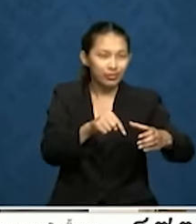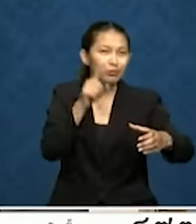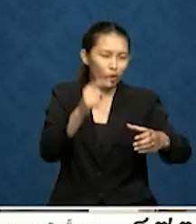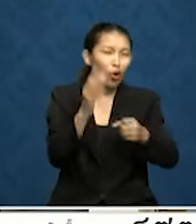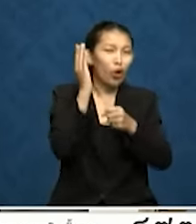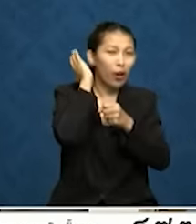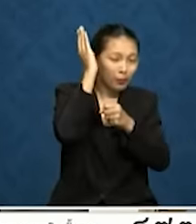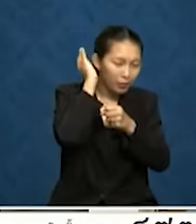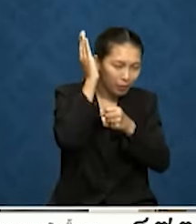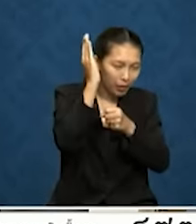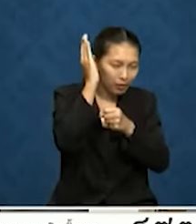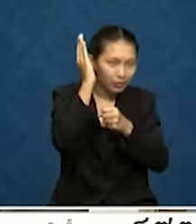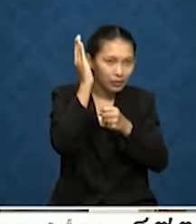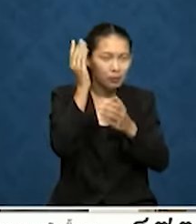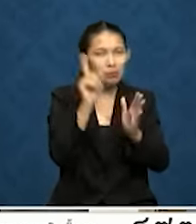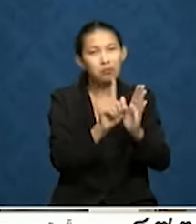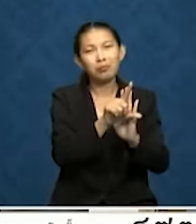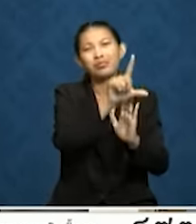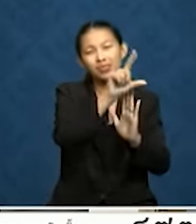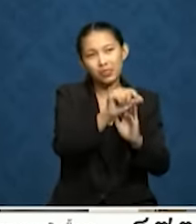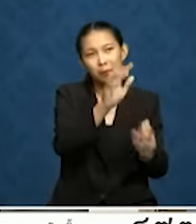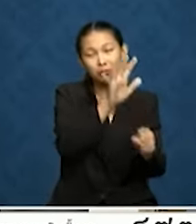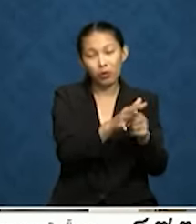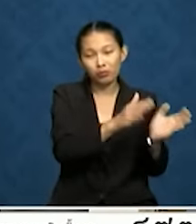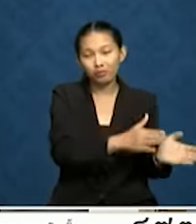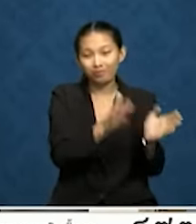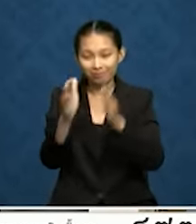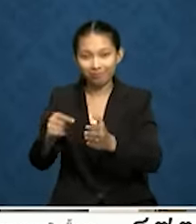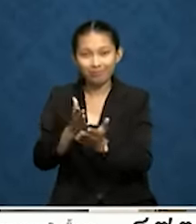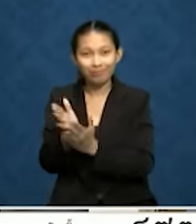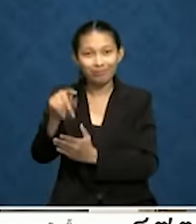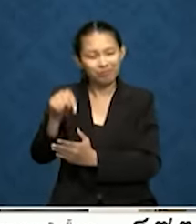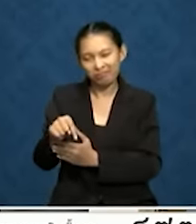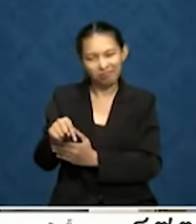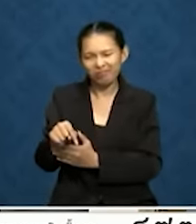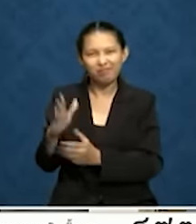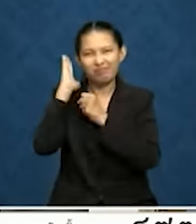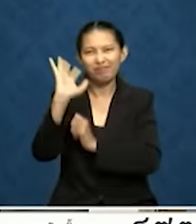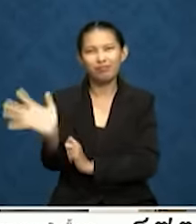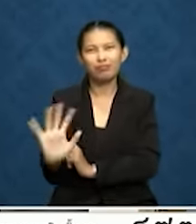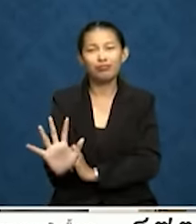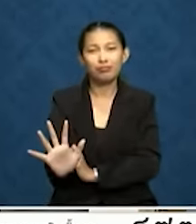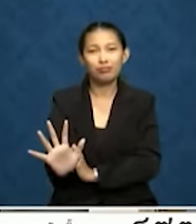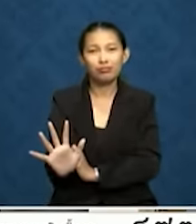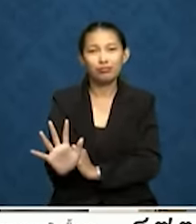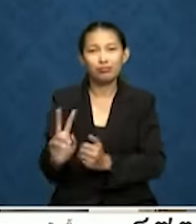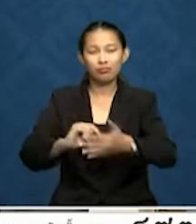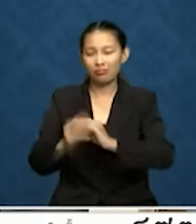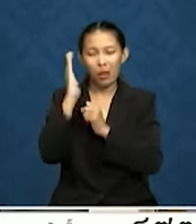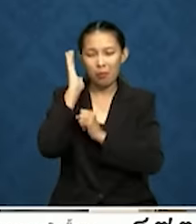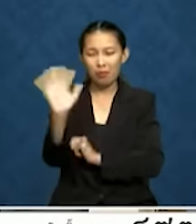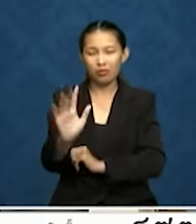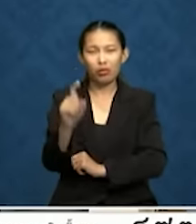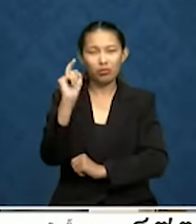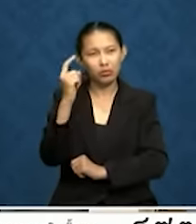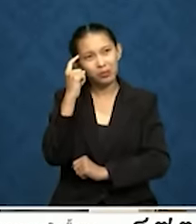น้อย20นาทีอีกฝ่ายหนึ่งว่าไม่สมควรให้มีการโหวตลงคะ